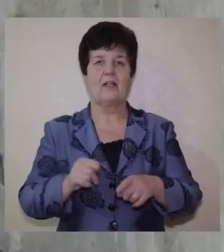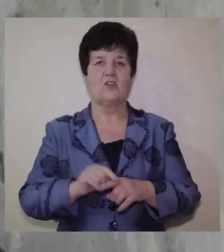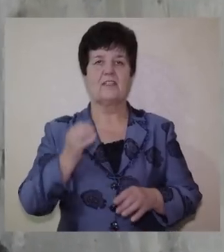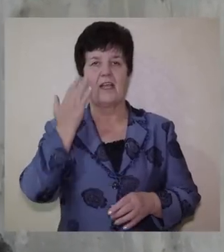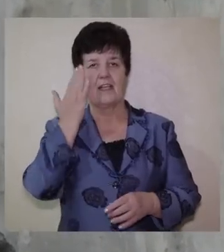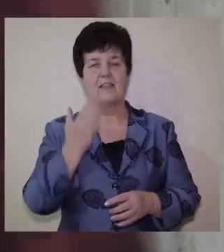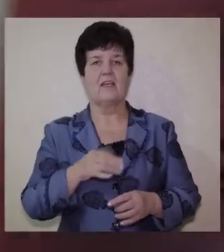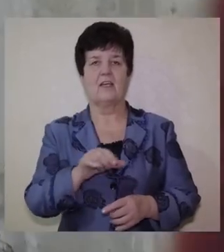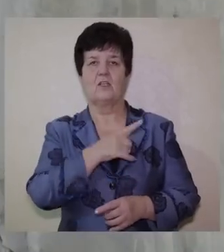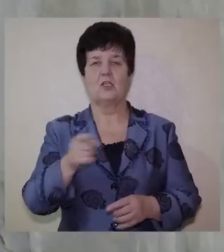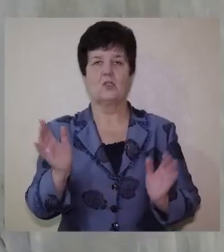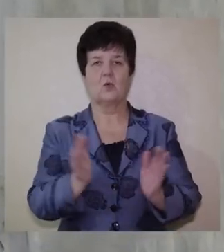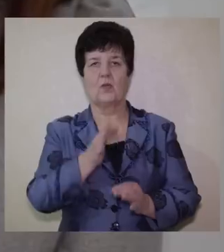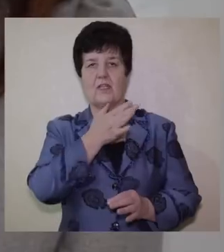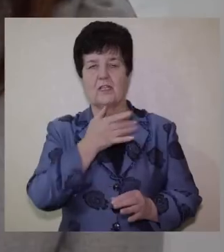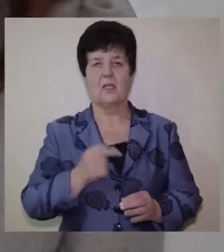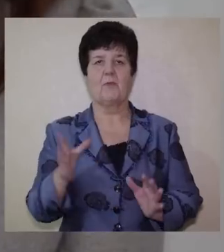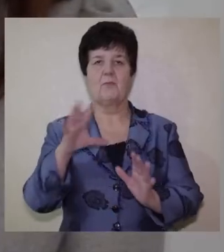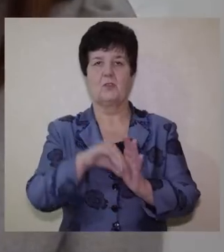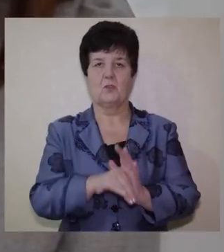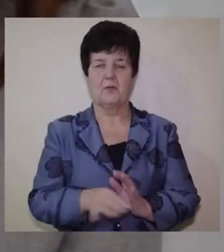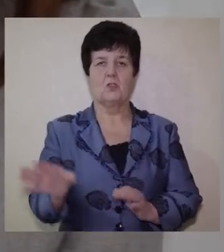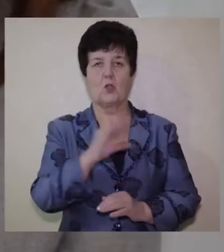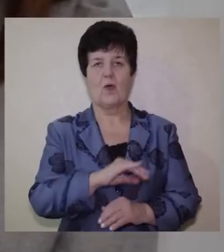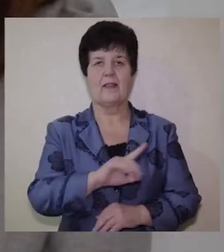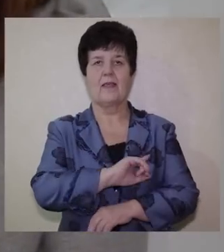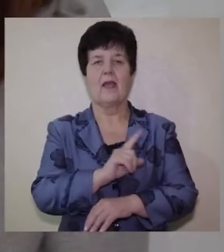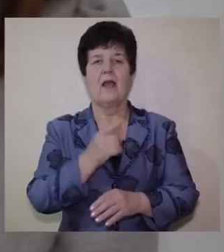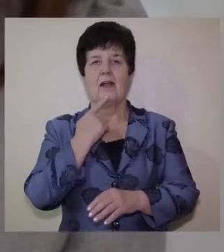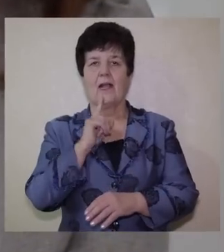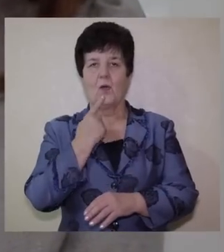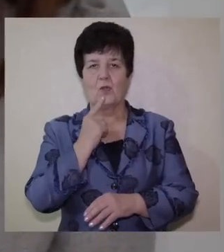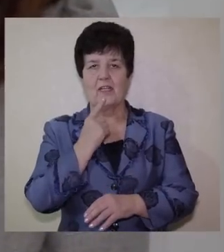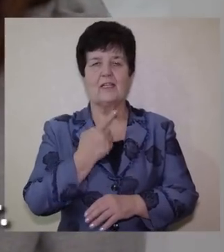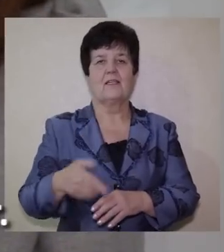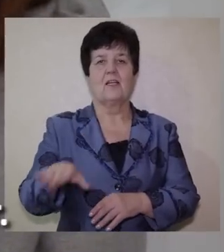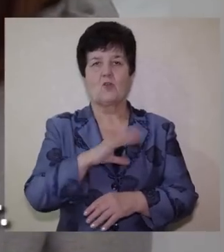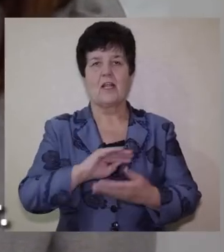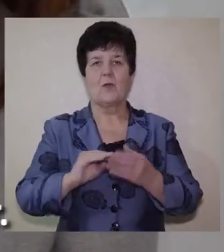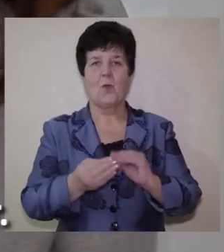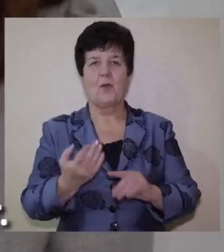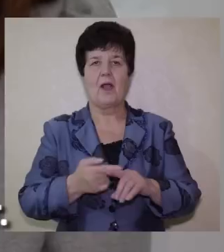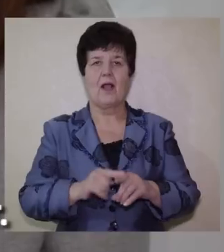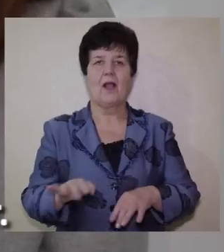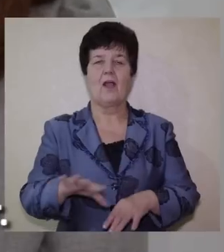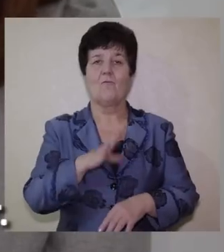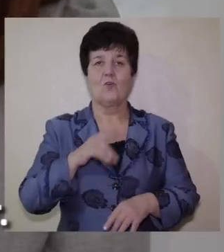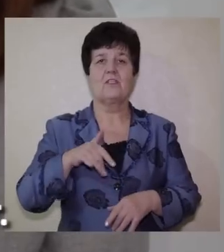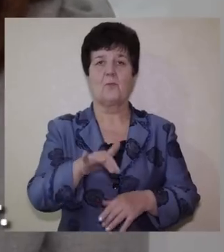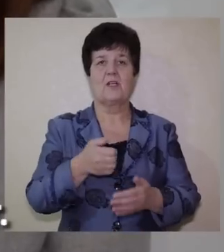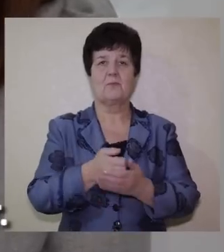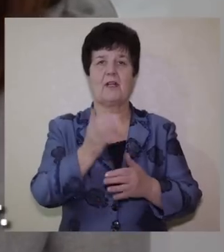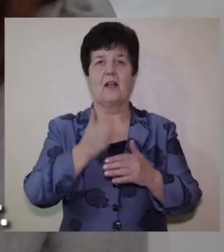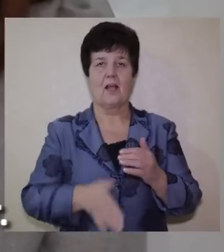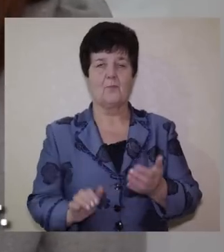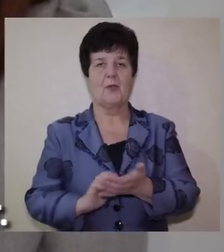această idee în scurt timp. M-am ambiționat și cu toate greutățile și cu toate problemele care au fost, am mers